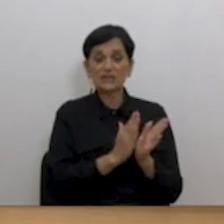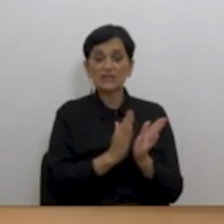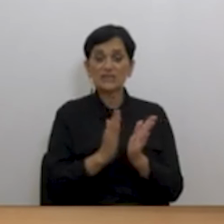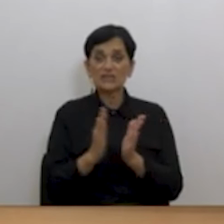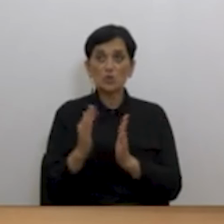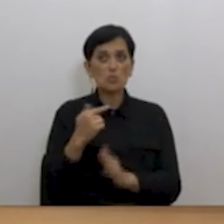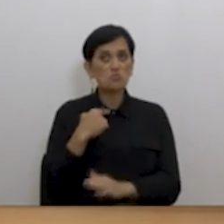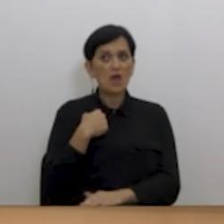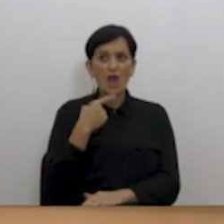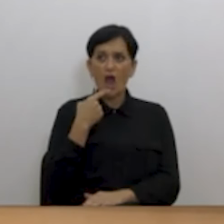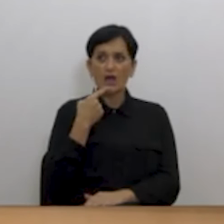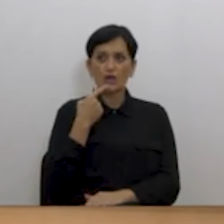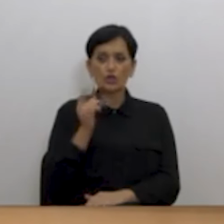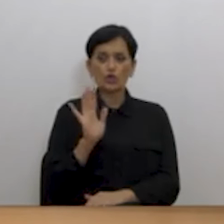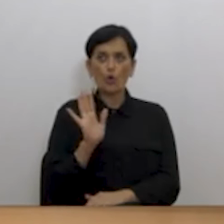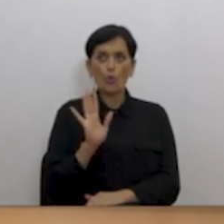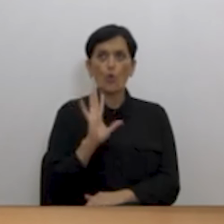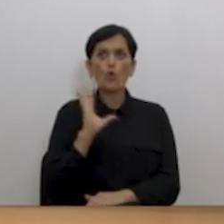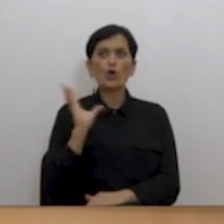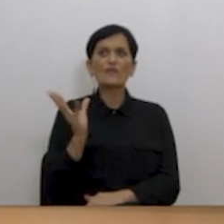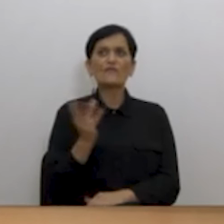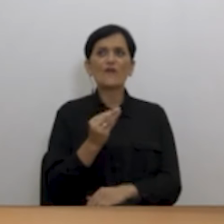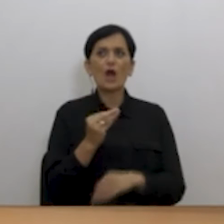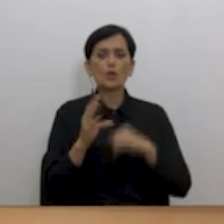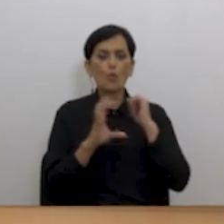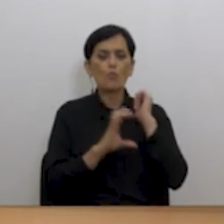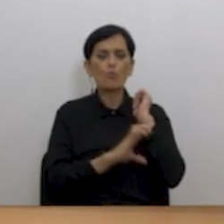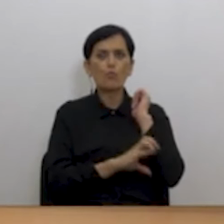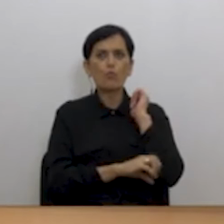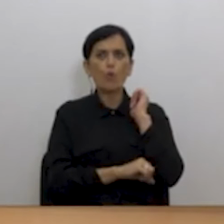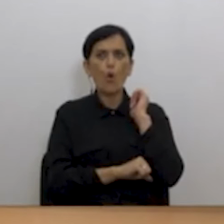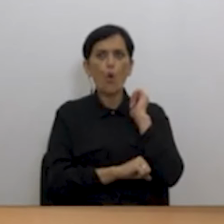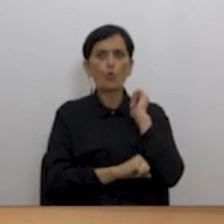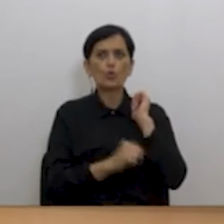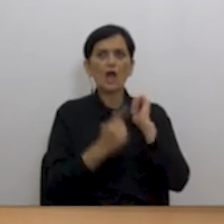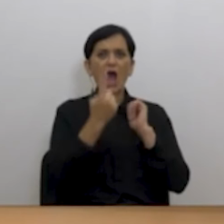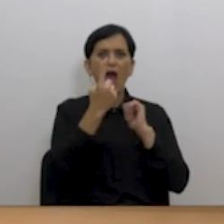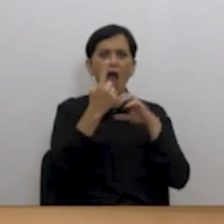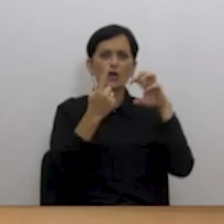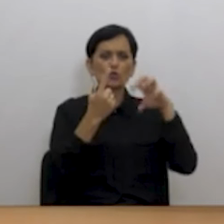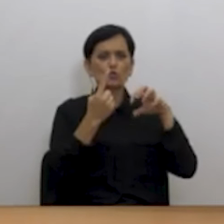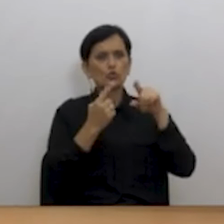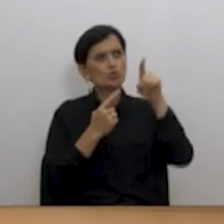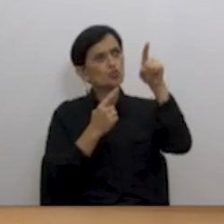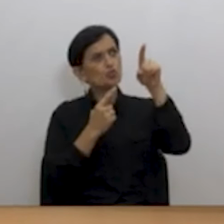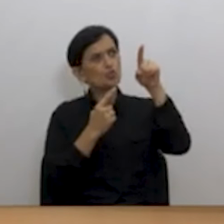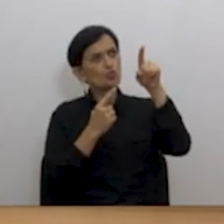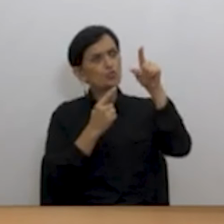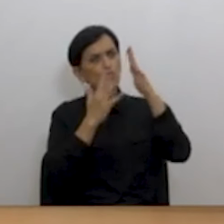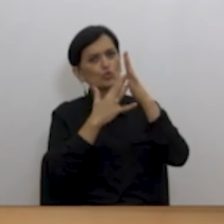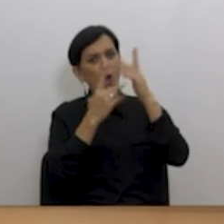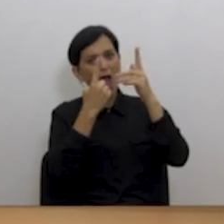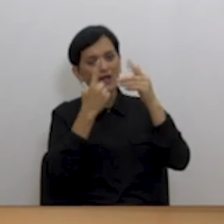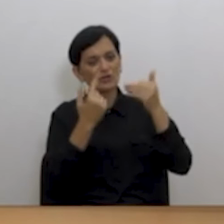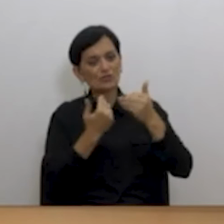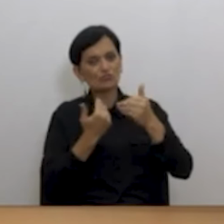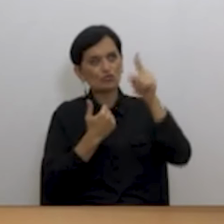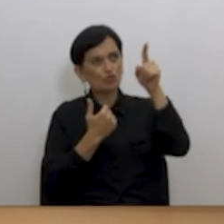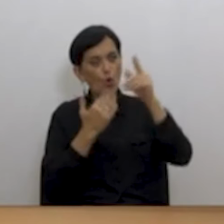არ გეუნდებით, რომ ყველაზე ბოლო ერთ კომლიან სოფელში გაზია მიყვანილი. ara ertit